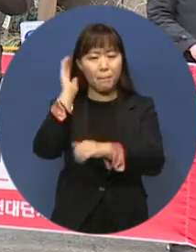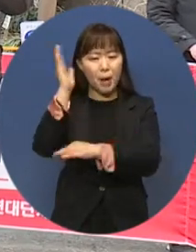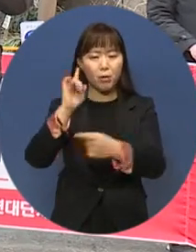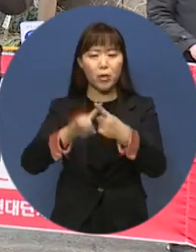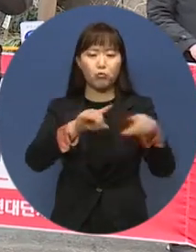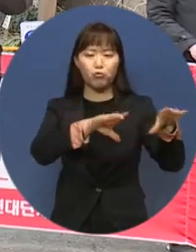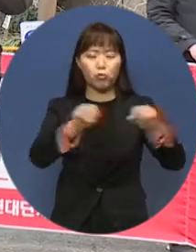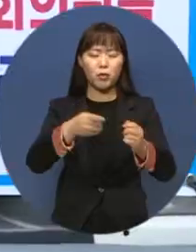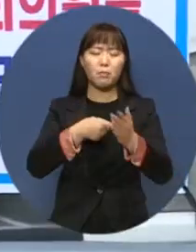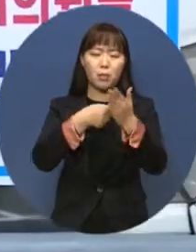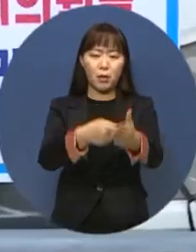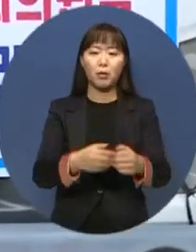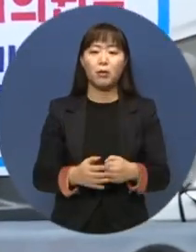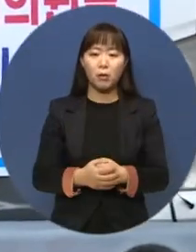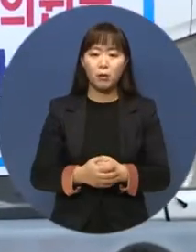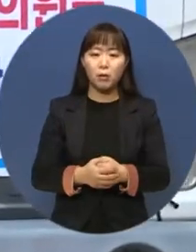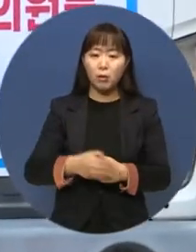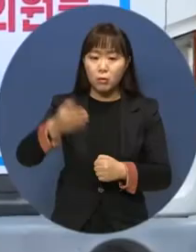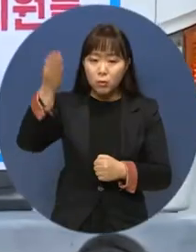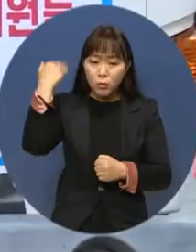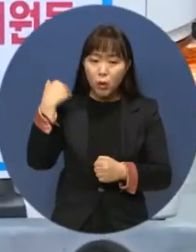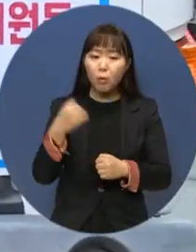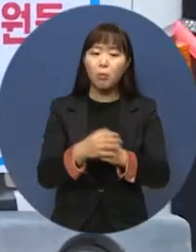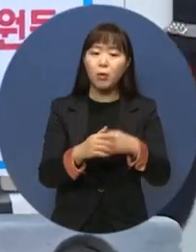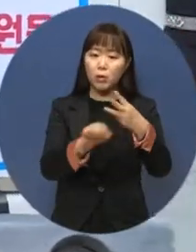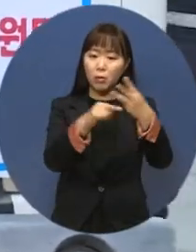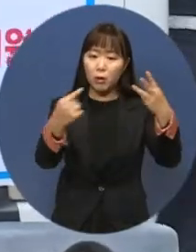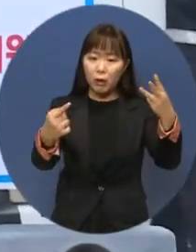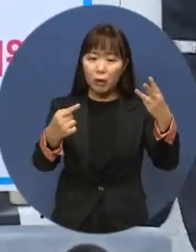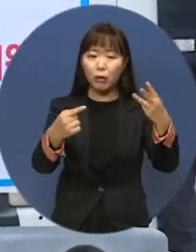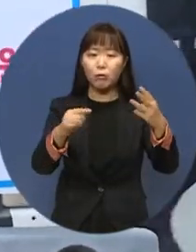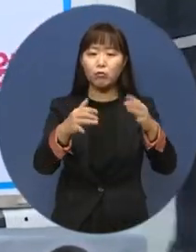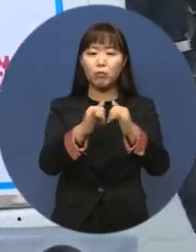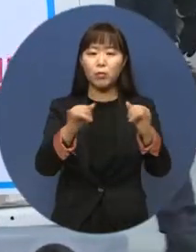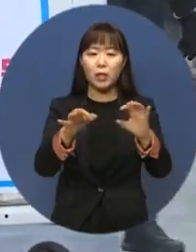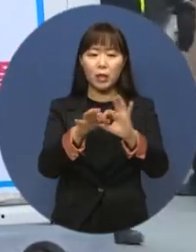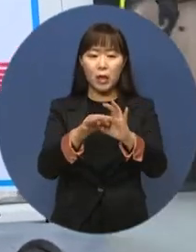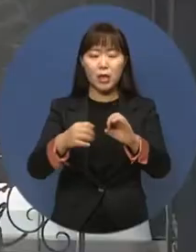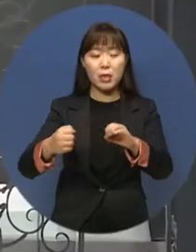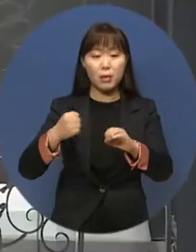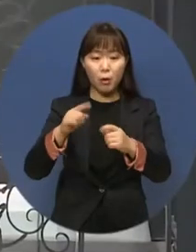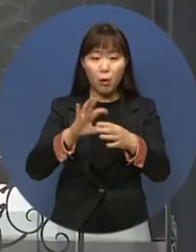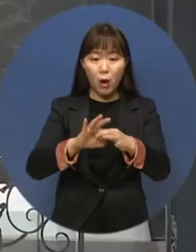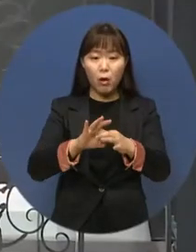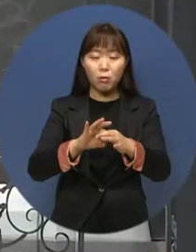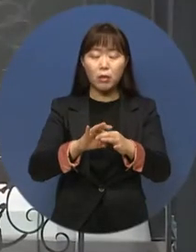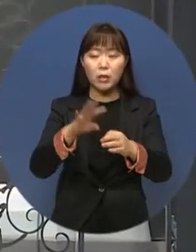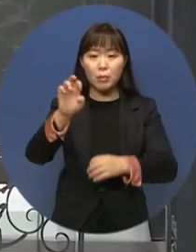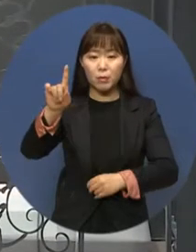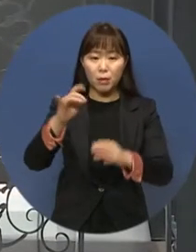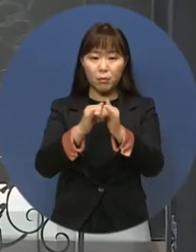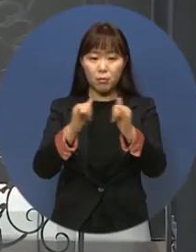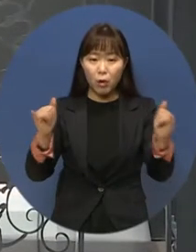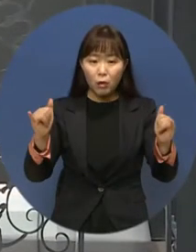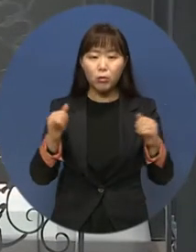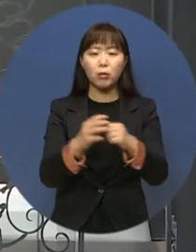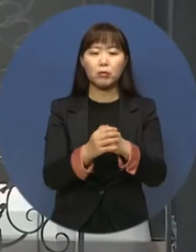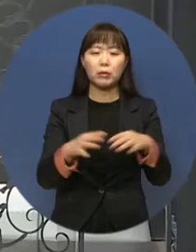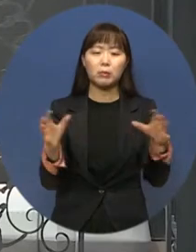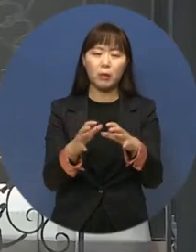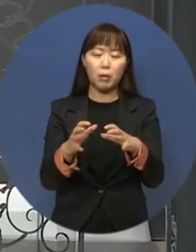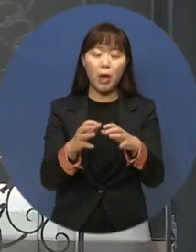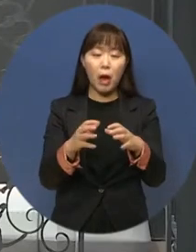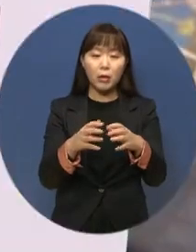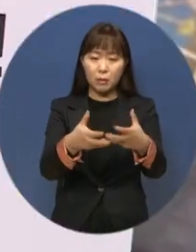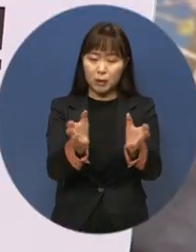왔었습니다. 앞서 지난달 1일 국민의힘 초선 의원 31명은 정부와 여당을 향해 집단적